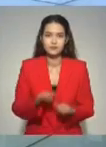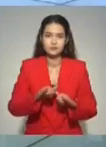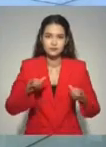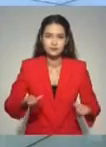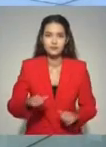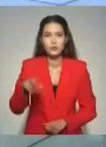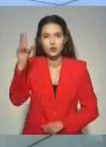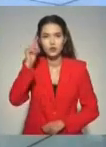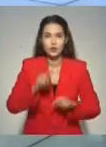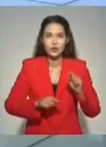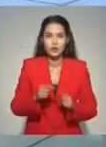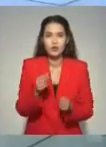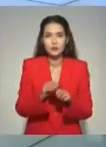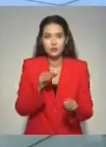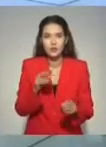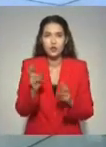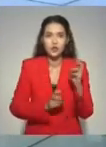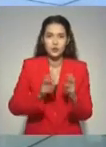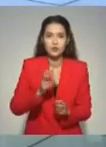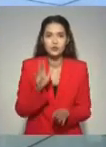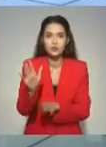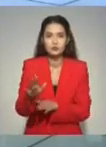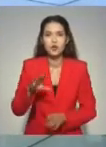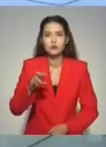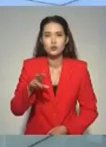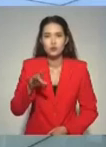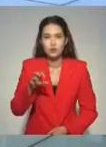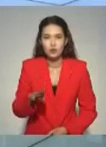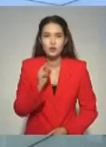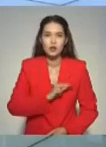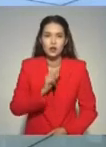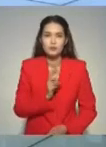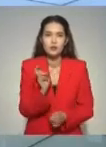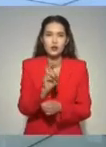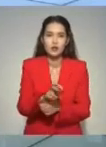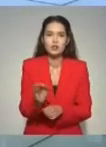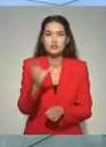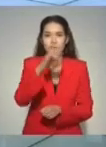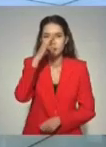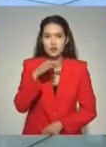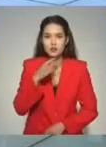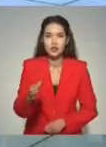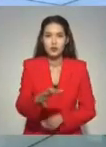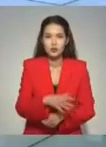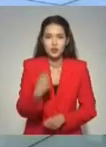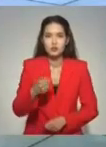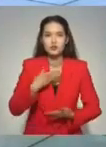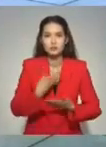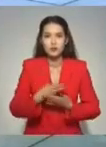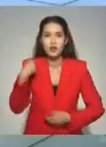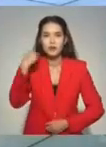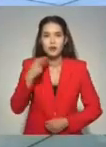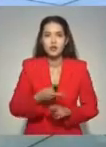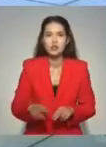Увеличить долю отечественной машиностроительной продукции поручил Касым-Жомарт Токаев во время рабочей поездки в Западно-Казахстанскую область. По мнению президента,